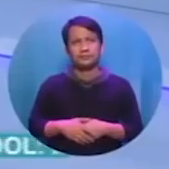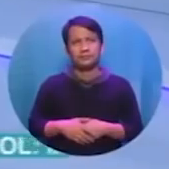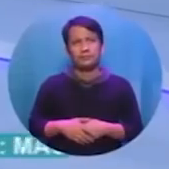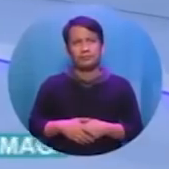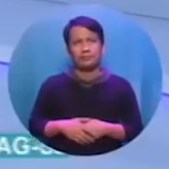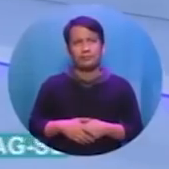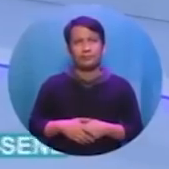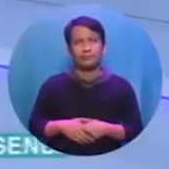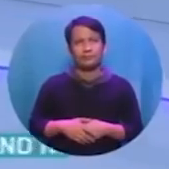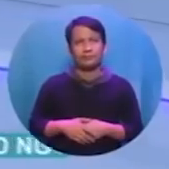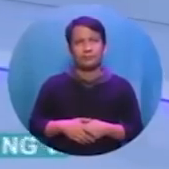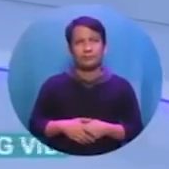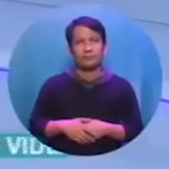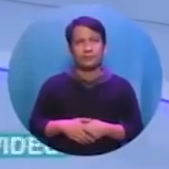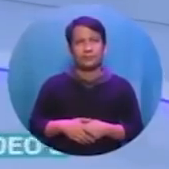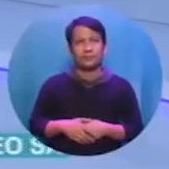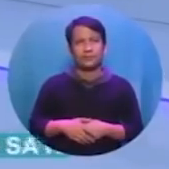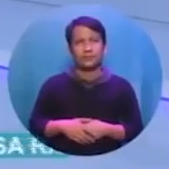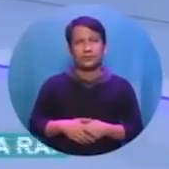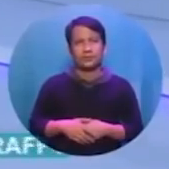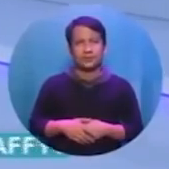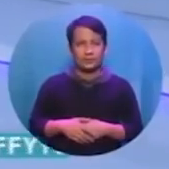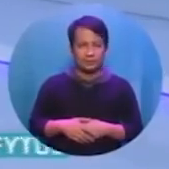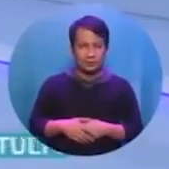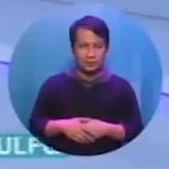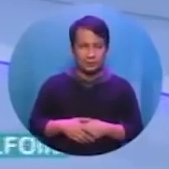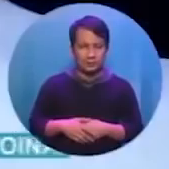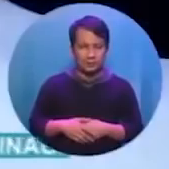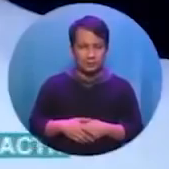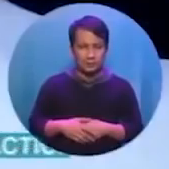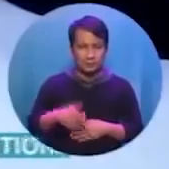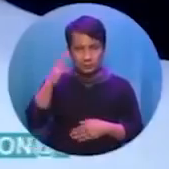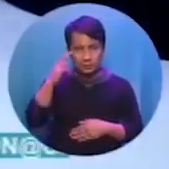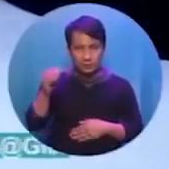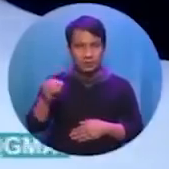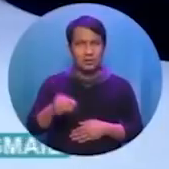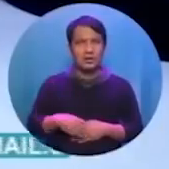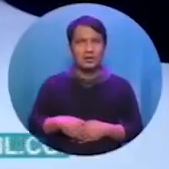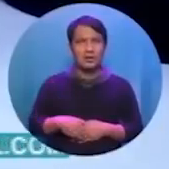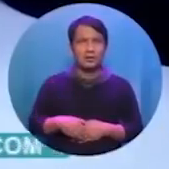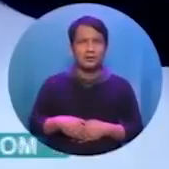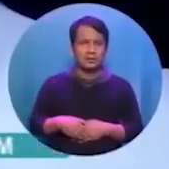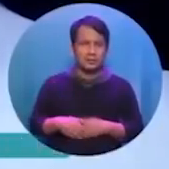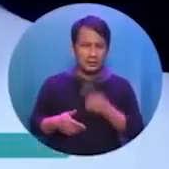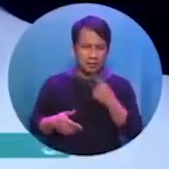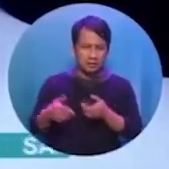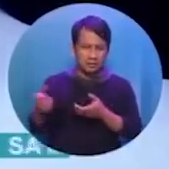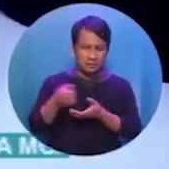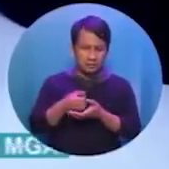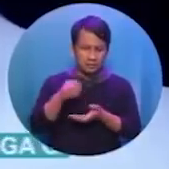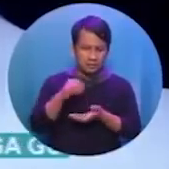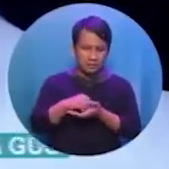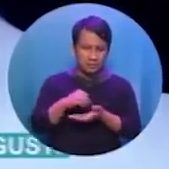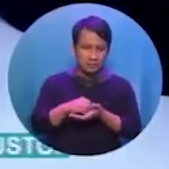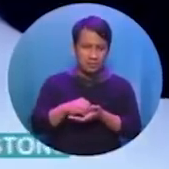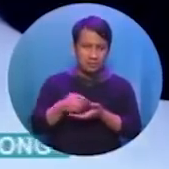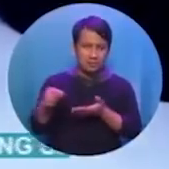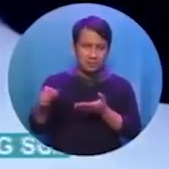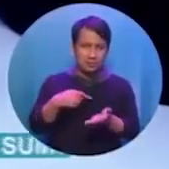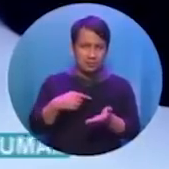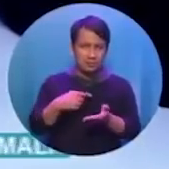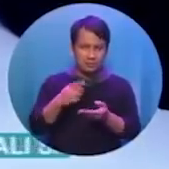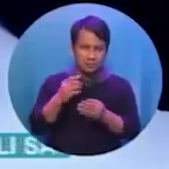Panggap pa rin? Hopya mani popcorn. Hello? Hello po. Hello ho, kukunin ko na po sana yung bayad sa hopya